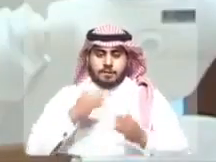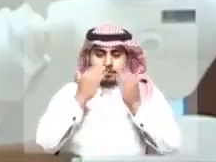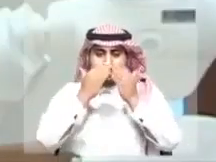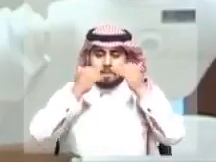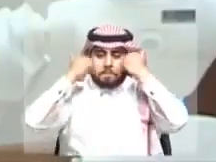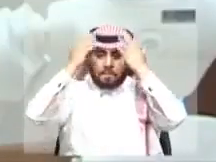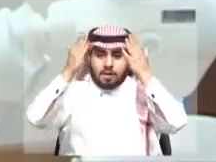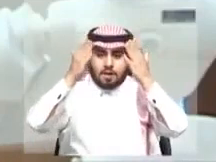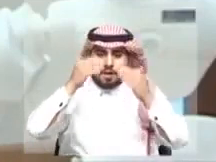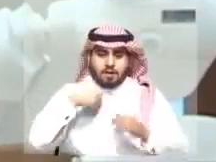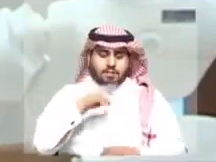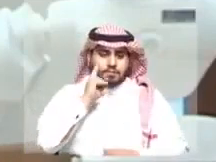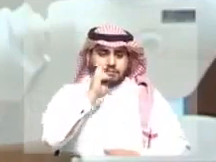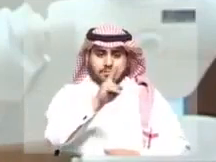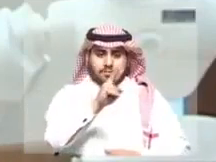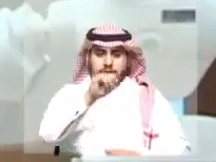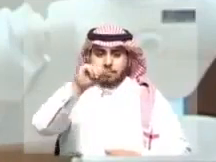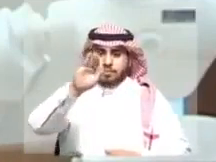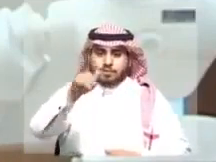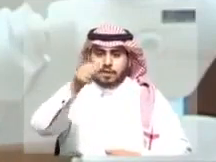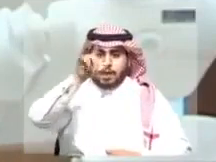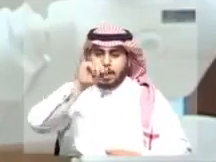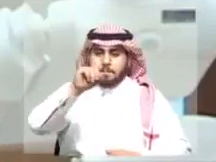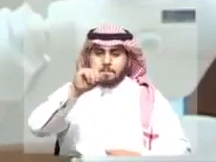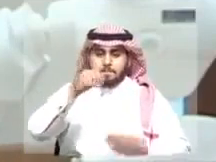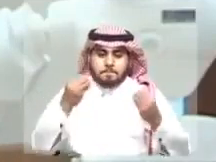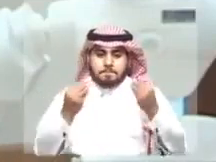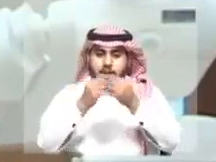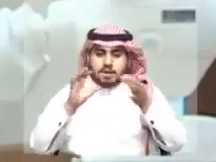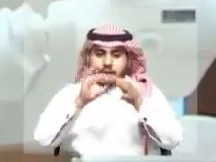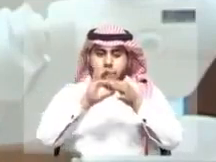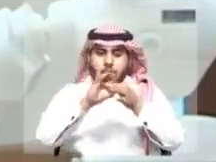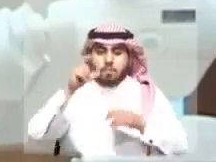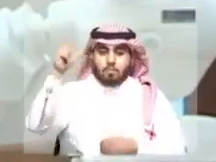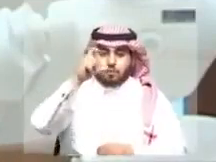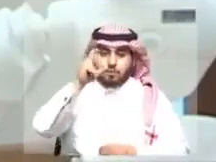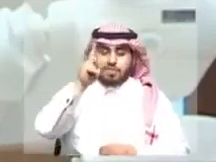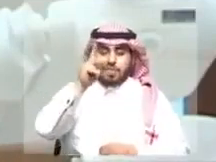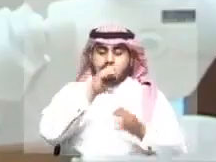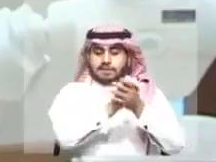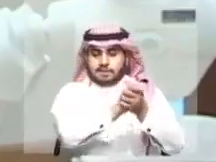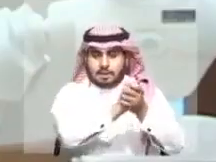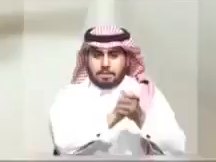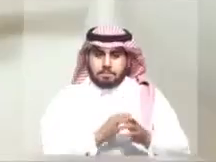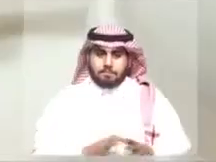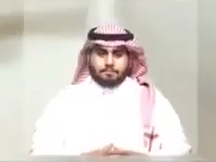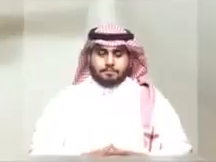الخارج حبيت أبين لهم أن كلمة مسالم هي مرتبطة مع مسلم، مع سلام، وهذه الرسالة اللي حبيت